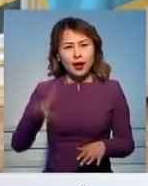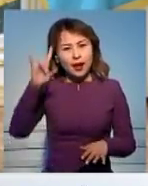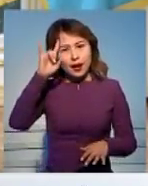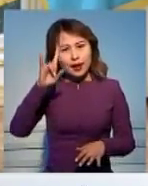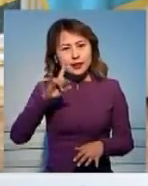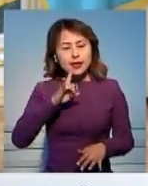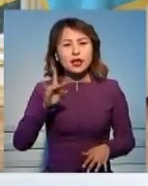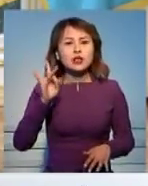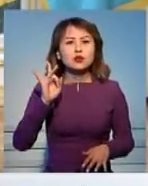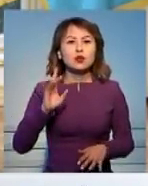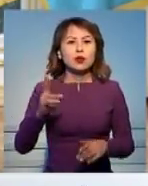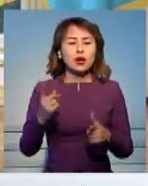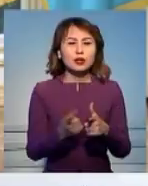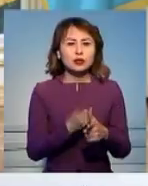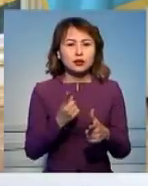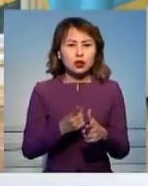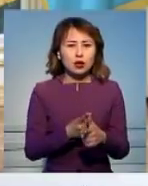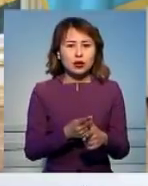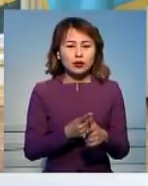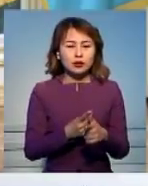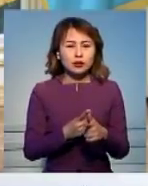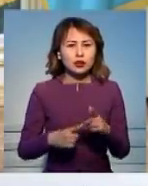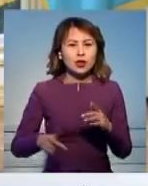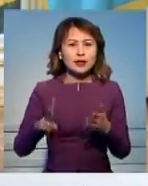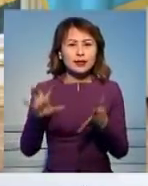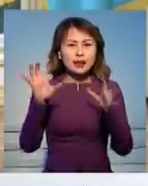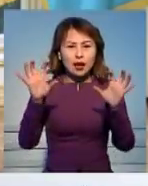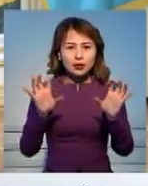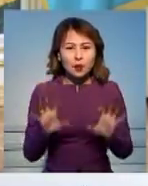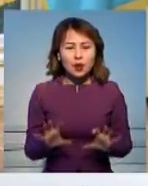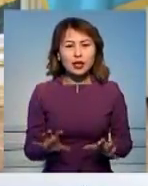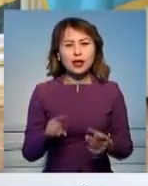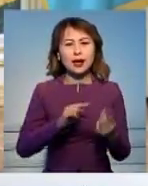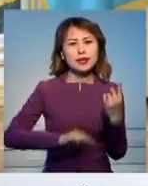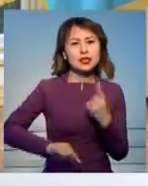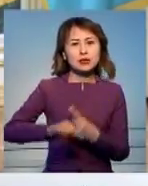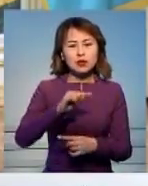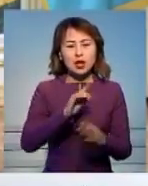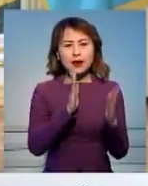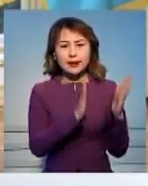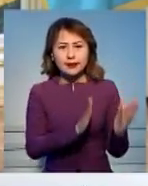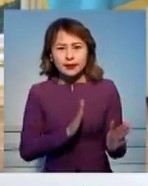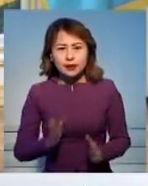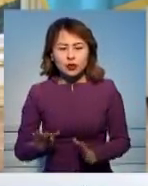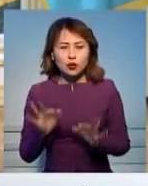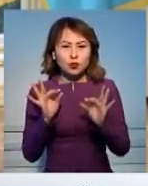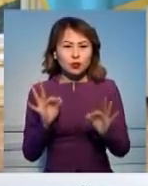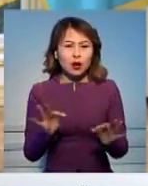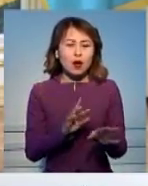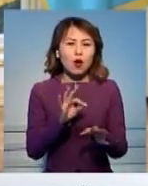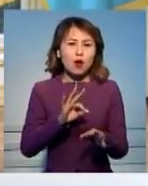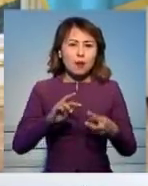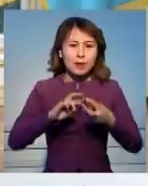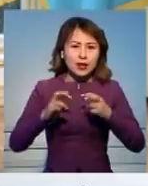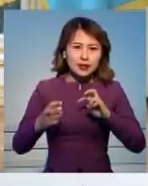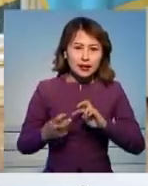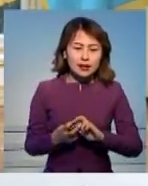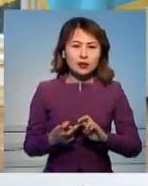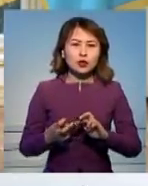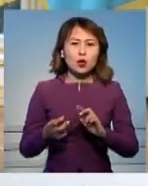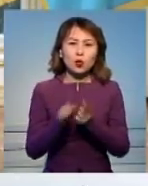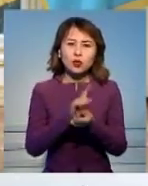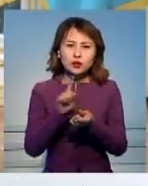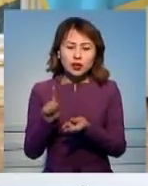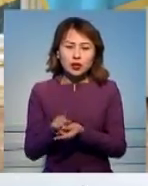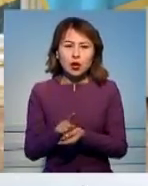Қазақстан Республикасының кейбір заңнамалық актілеріне кәсіпкерлік қызметті реттеуді жетілдіру мәселелері бойынша өзгерістер